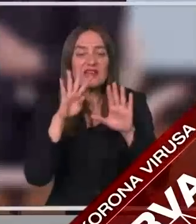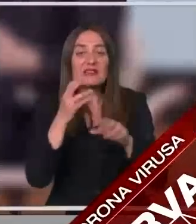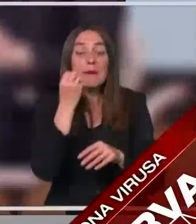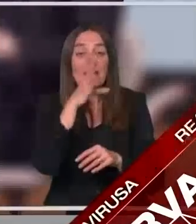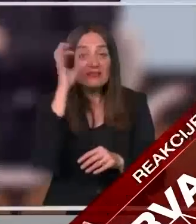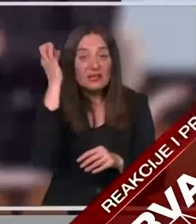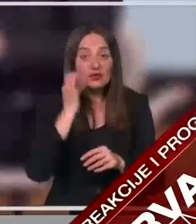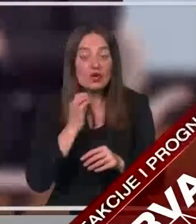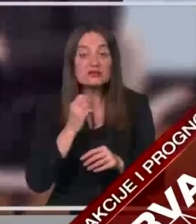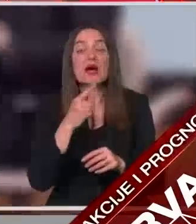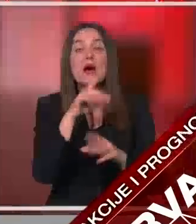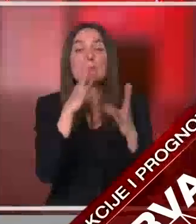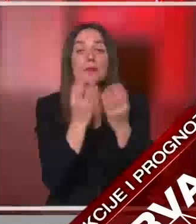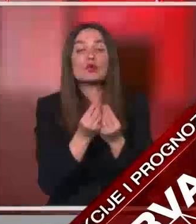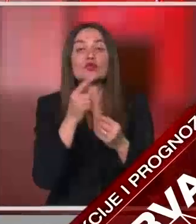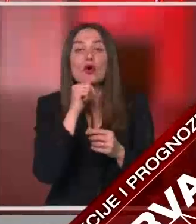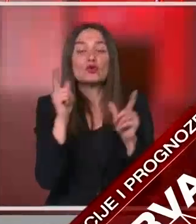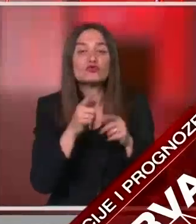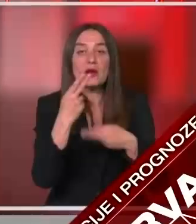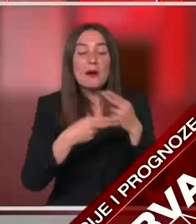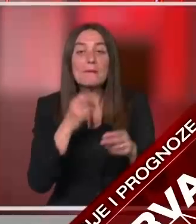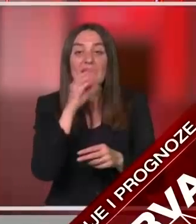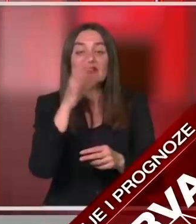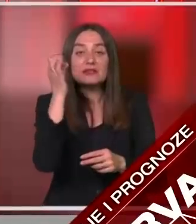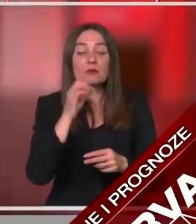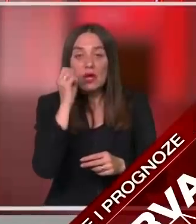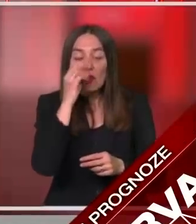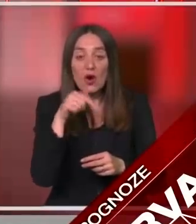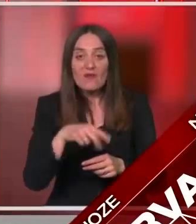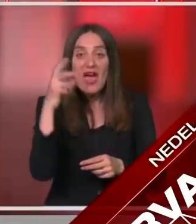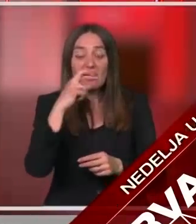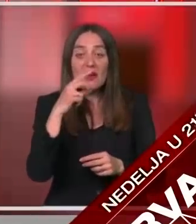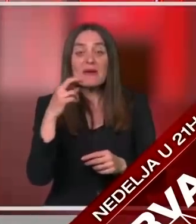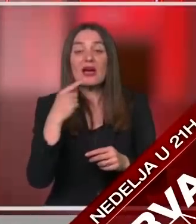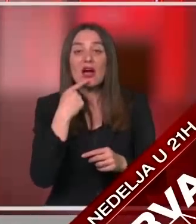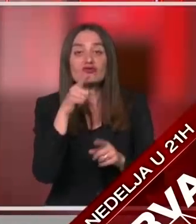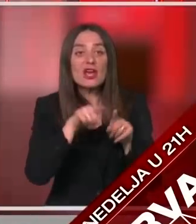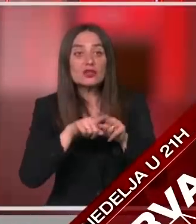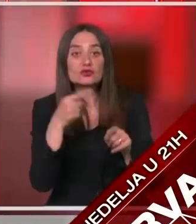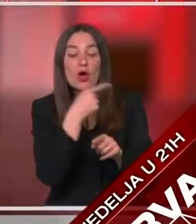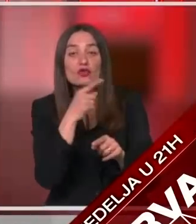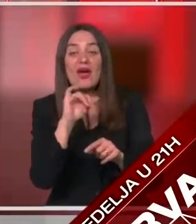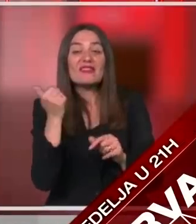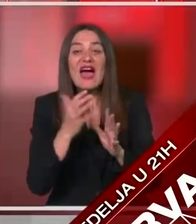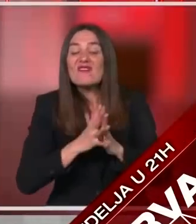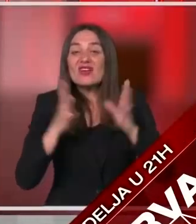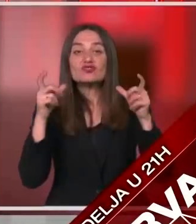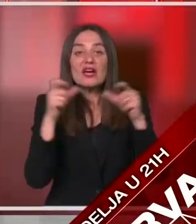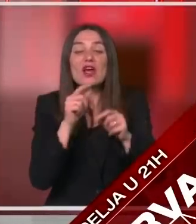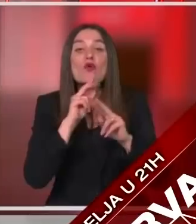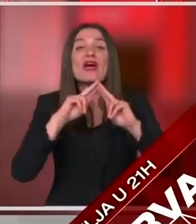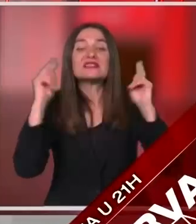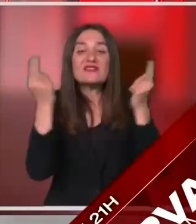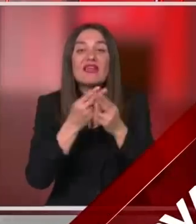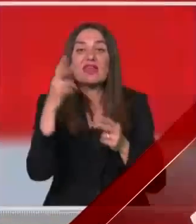15% BDP-a. Dakle, 15 puta gora, a sada je već ekonomisti ovu krizu upoređuju sa tom. A to je najveća kriza koju je svet